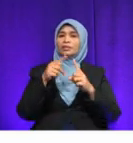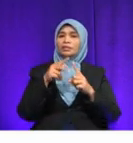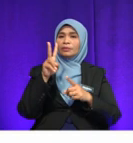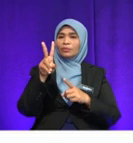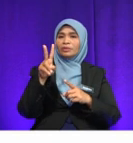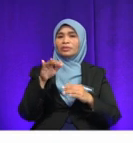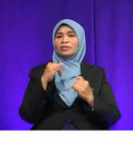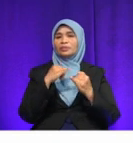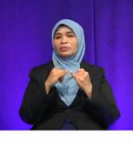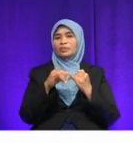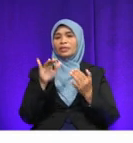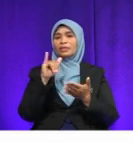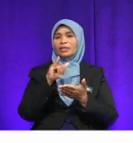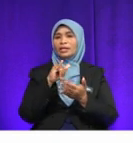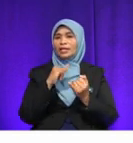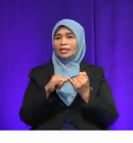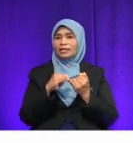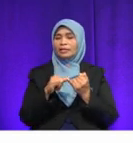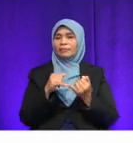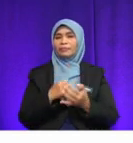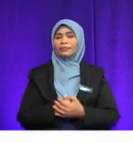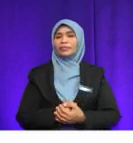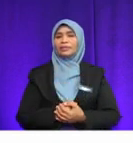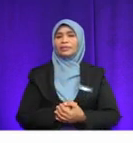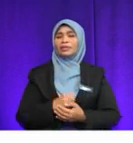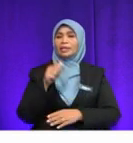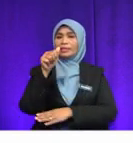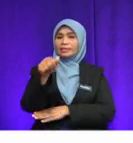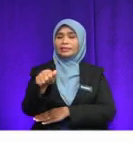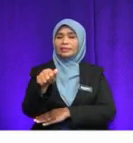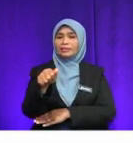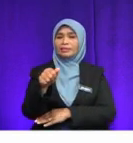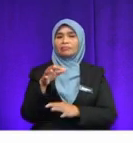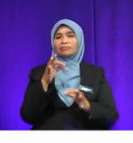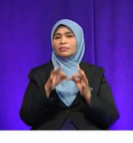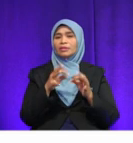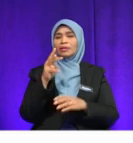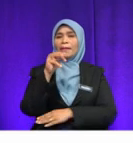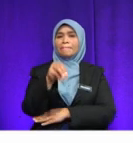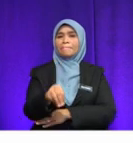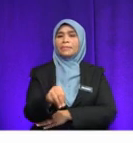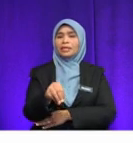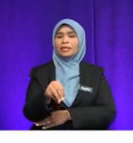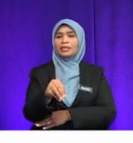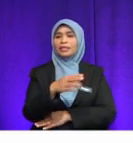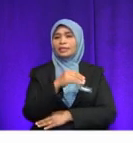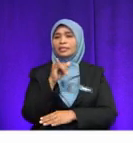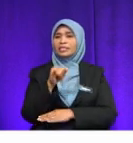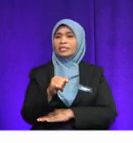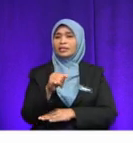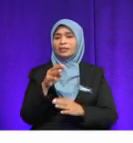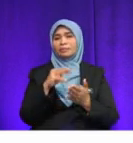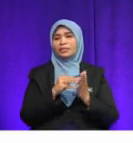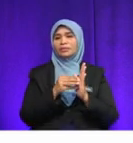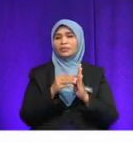terakhir Eh kalau zuhur udah enggak asam mana ya akhirnya asar kalau magrib Indonesia maksudnya ya akhirnya Aisyah itu